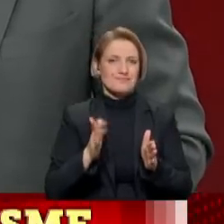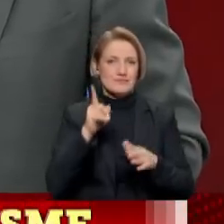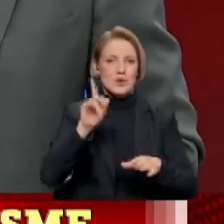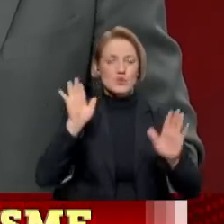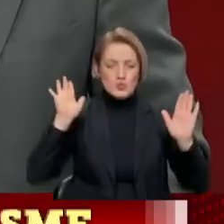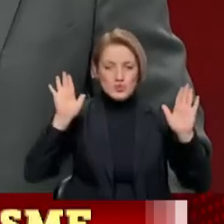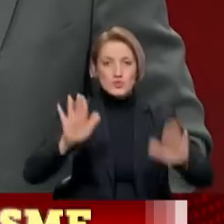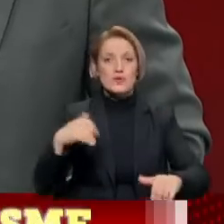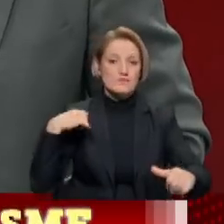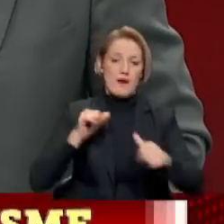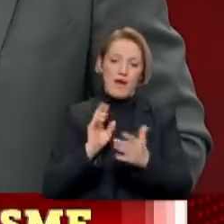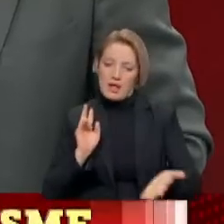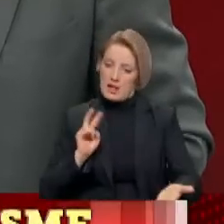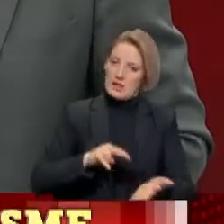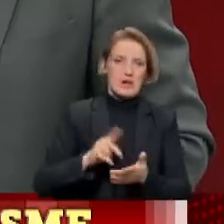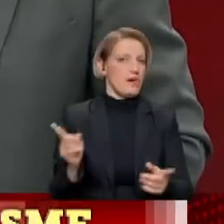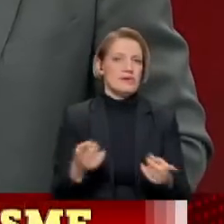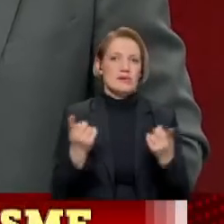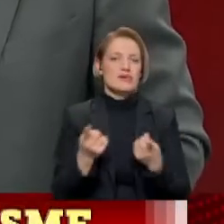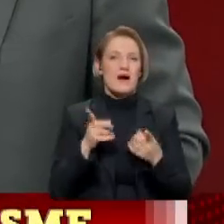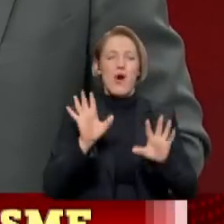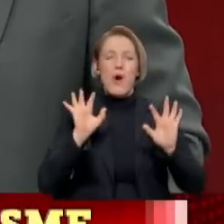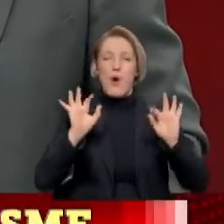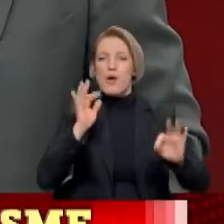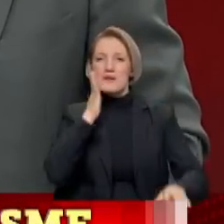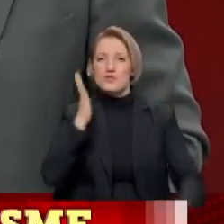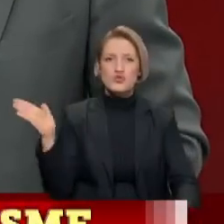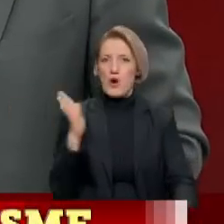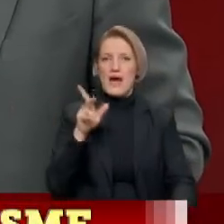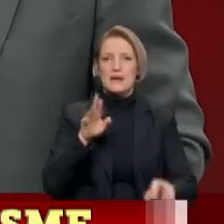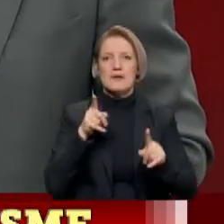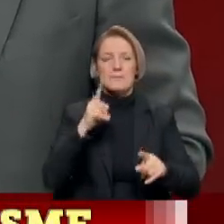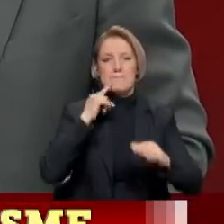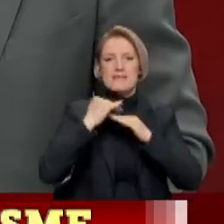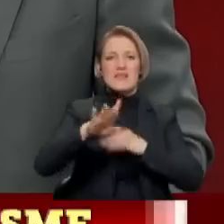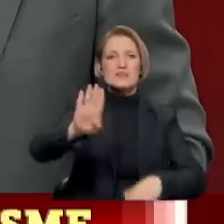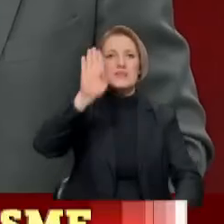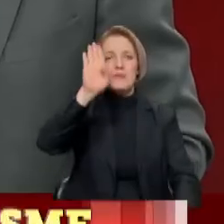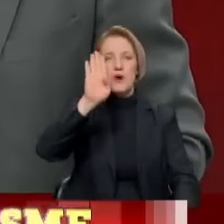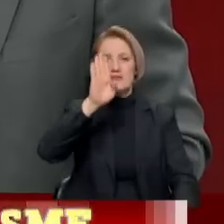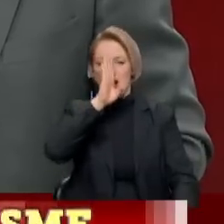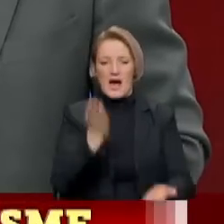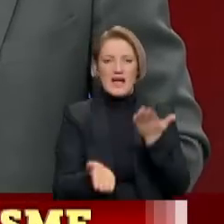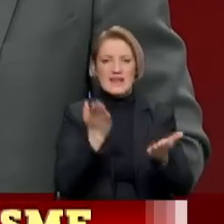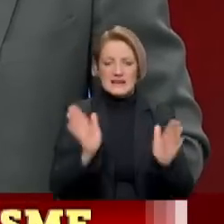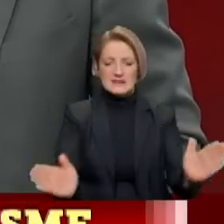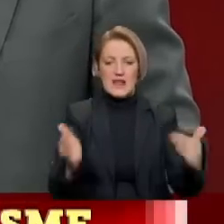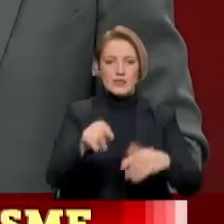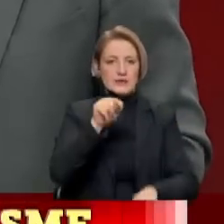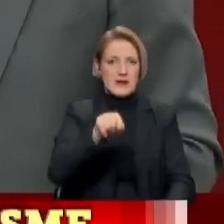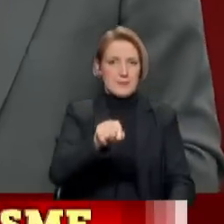Düştüğünüz yerden kalkamazsınız. Peki, öyle bir tokat vurur ki. Şimdi yine devam millet edelim. O demokrasiyi, adaleti o sandıkta tecelli